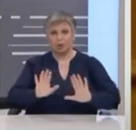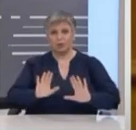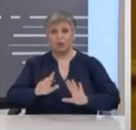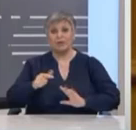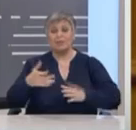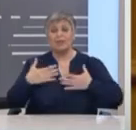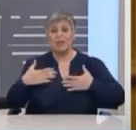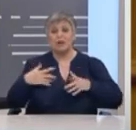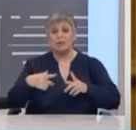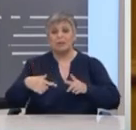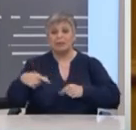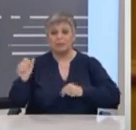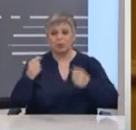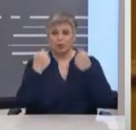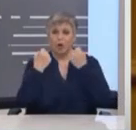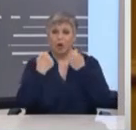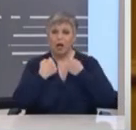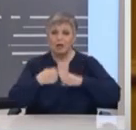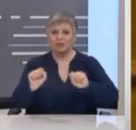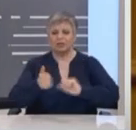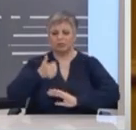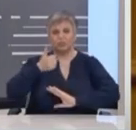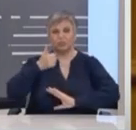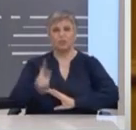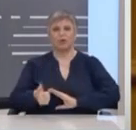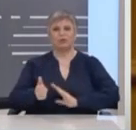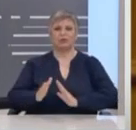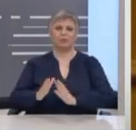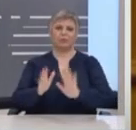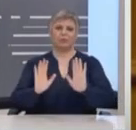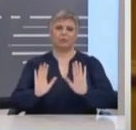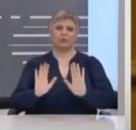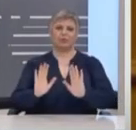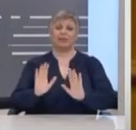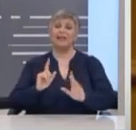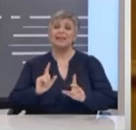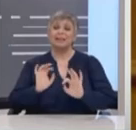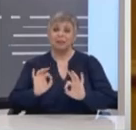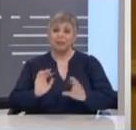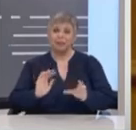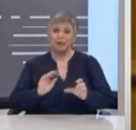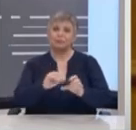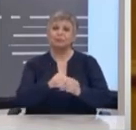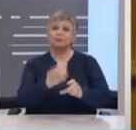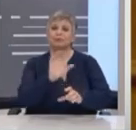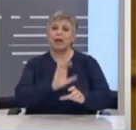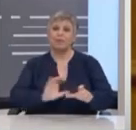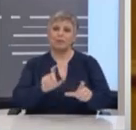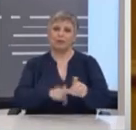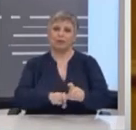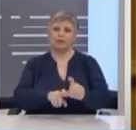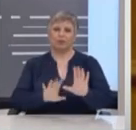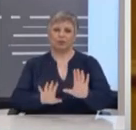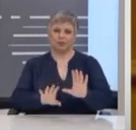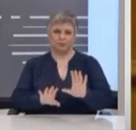Κύπρο, κράτος, μέλος της Ευρωπαϊκής Ένωσης. Το δεύτερο συμπέρασμα το οποίο θα μπορούσαμε, νομίζω, αβίαστα να καταλήξουμε